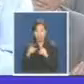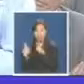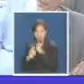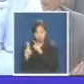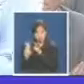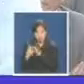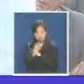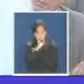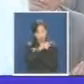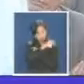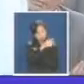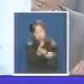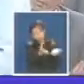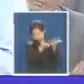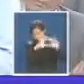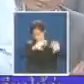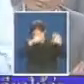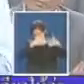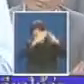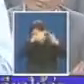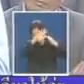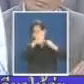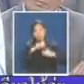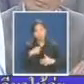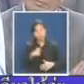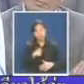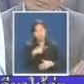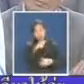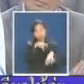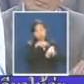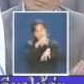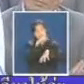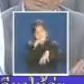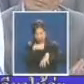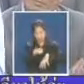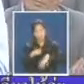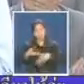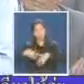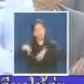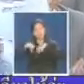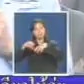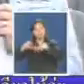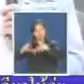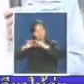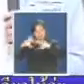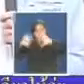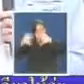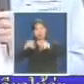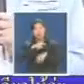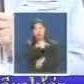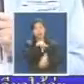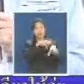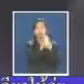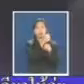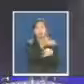ไม่ได้ผมถึงจะจัดเขาจัดได้เขาเป็นรัฐบาลนะครับก็เหมือนกับตอนที่ท่านนายกชวนแพ้พลเอกชวลิต